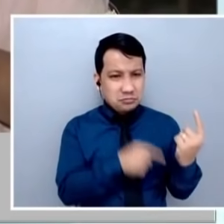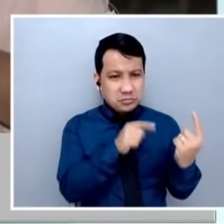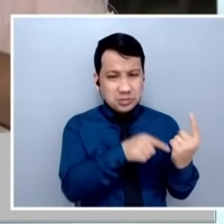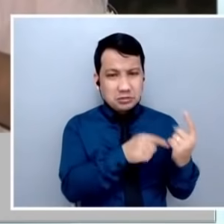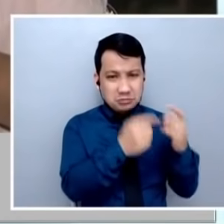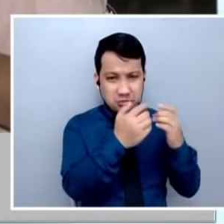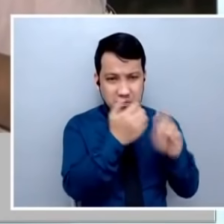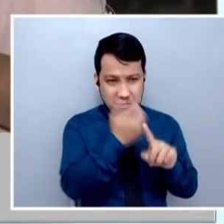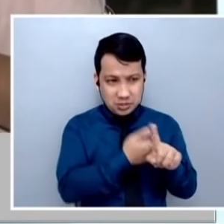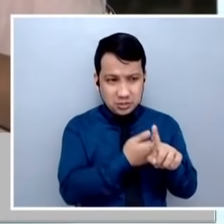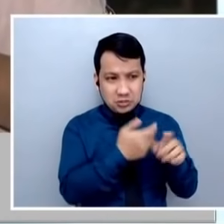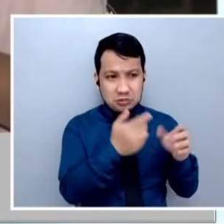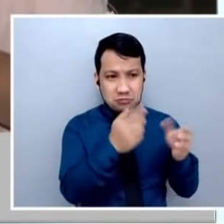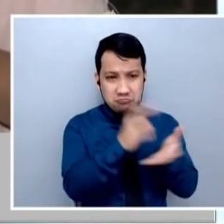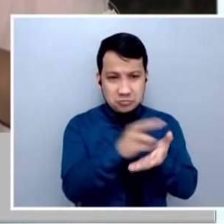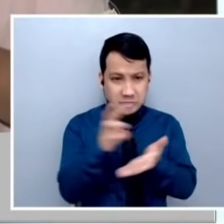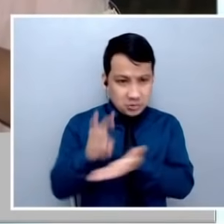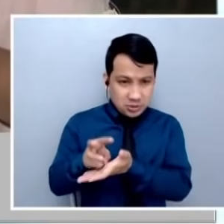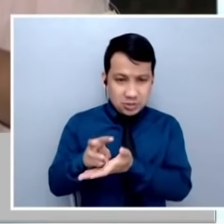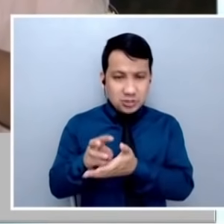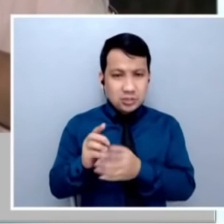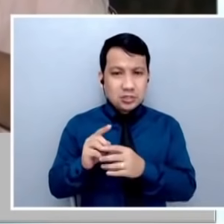kada bayan dyan?